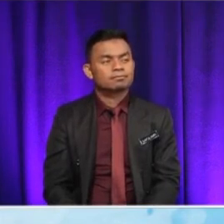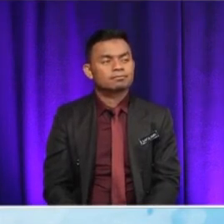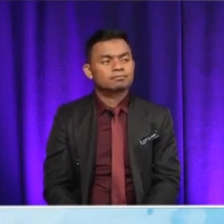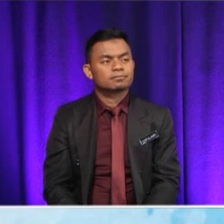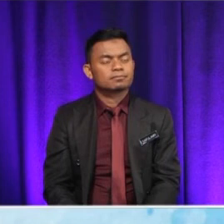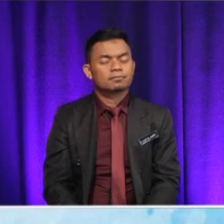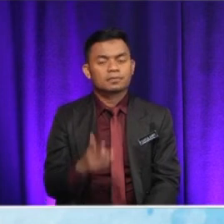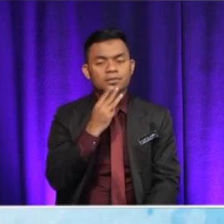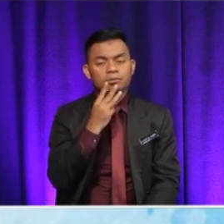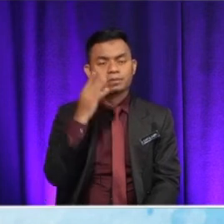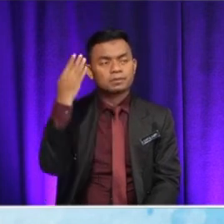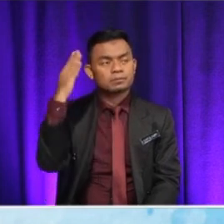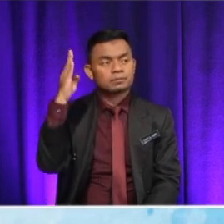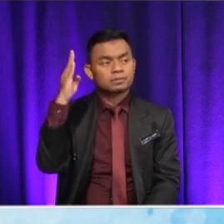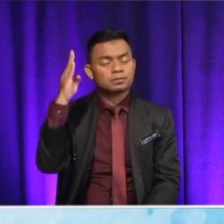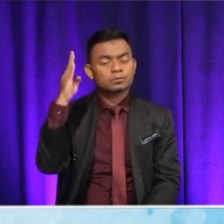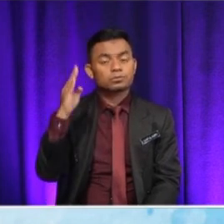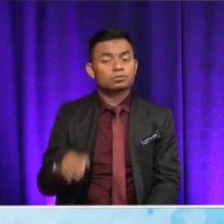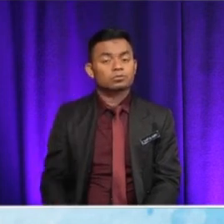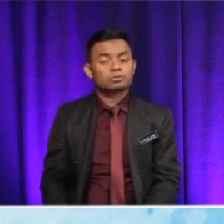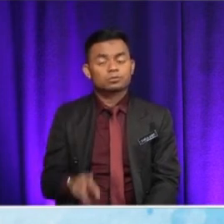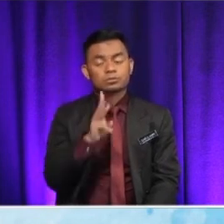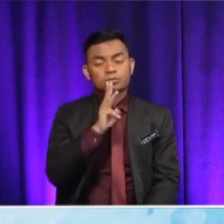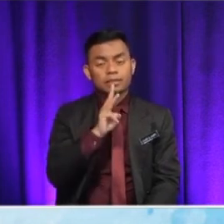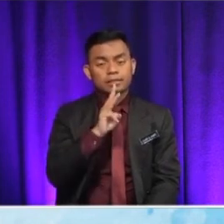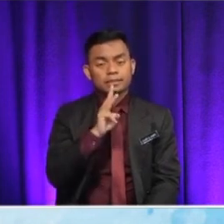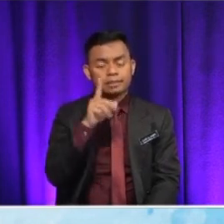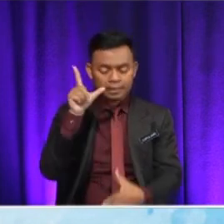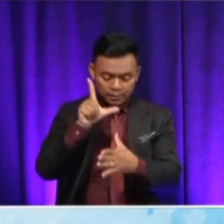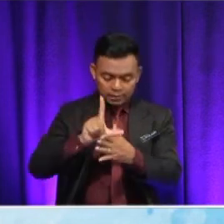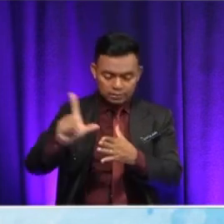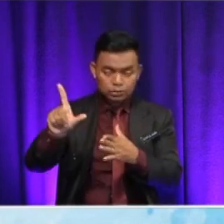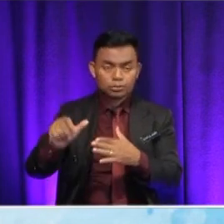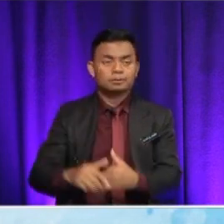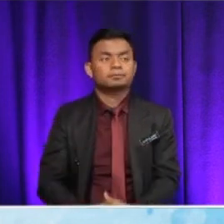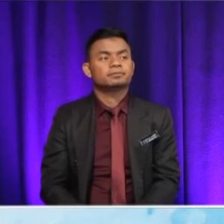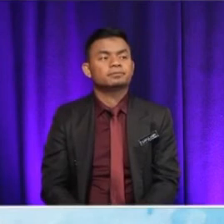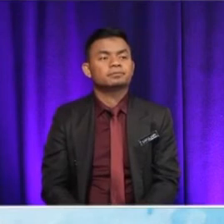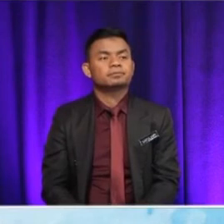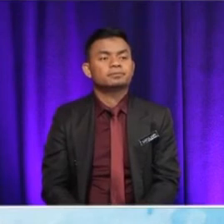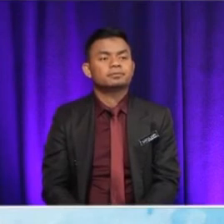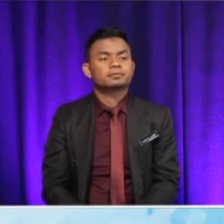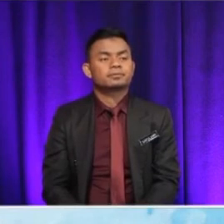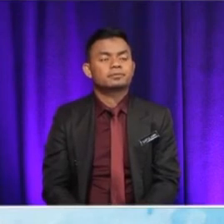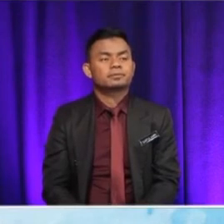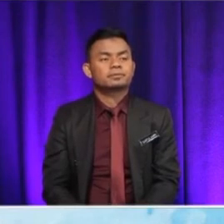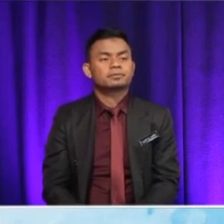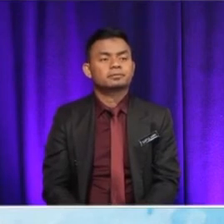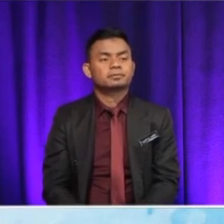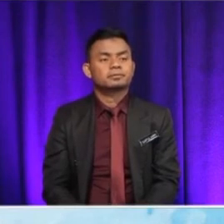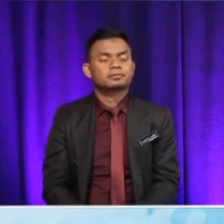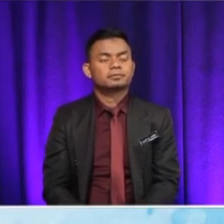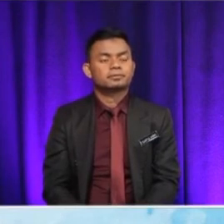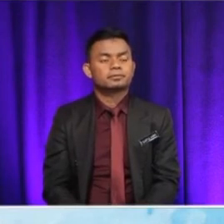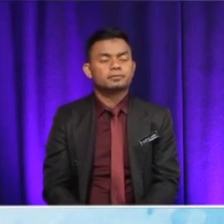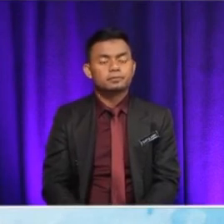Warna biru tu bekalan air langsung. Okey, bekalan air langsung. Okey, dia adalah bekalan air langsung sebab